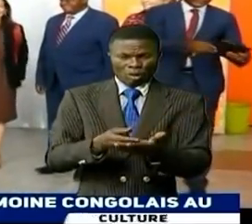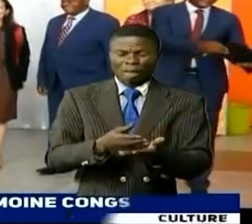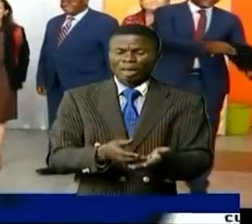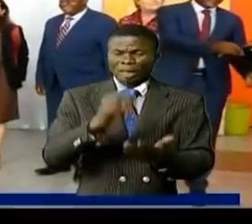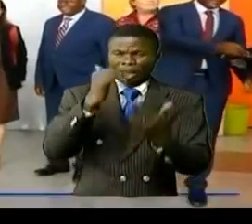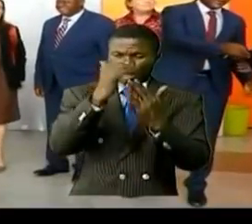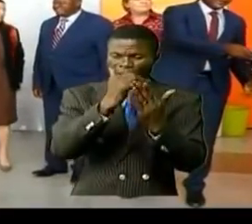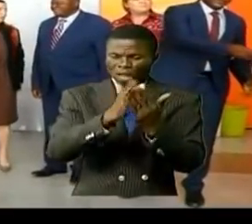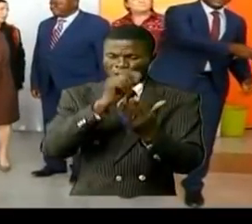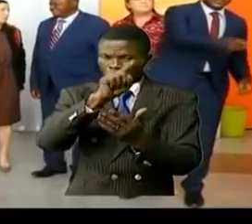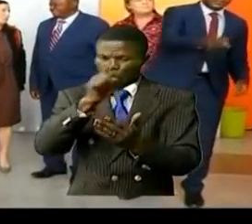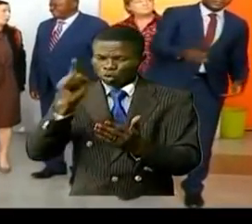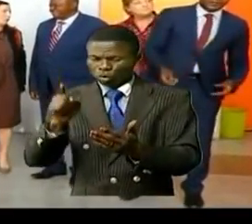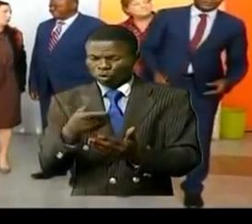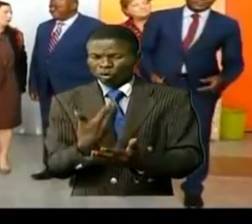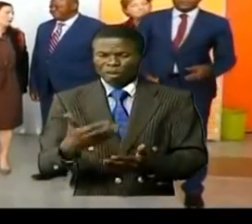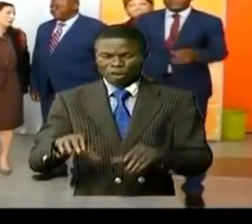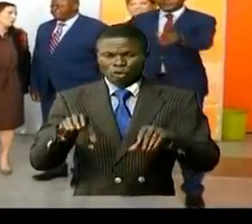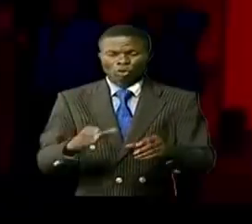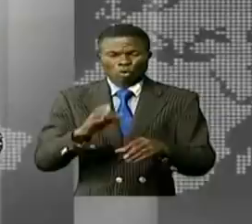du patrimoine culturel congolais.